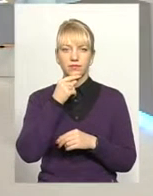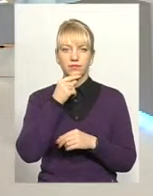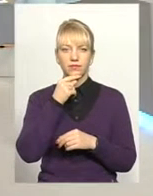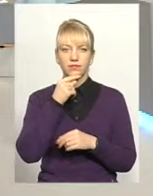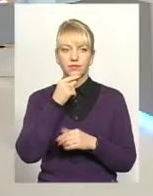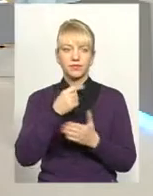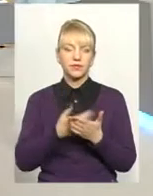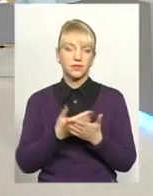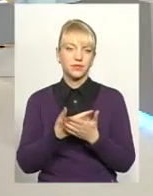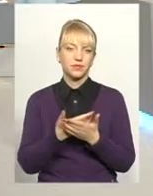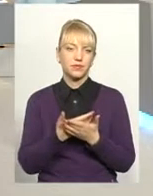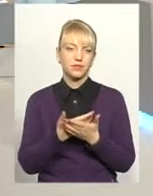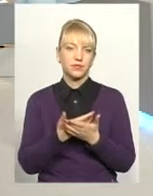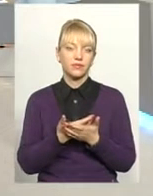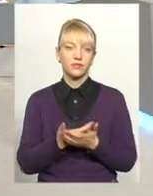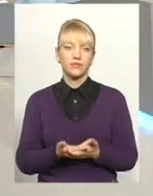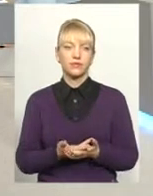скільки? Десь